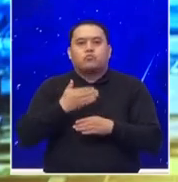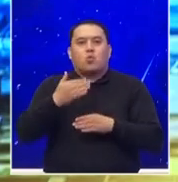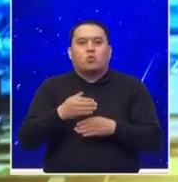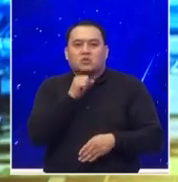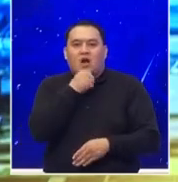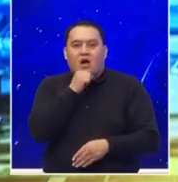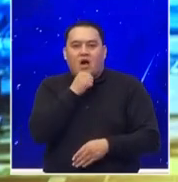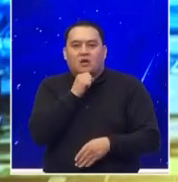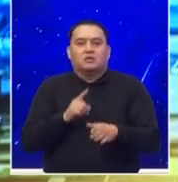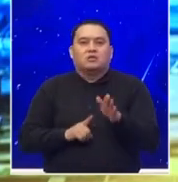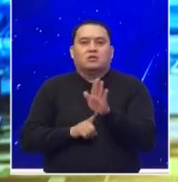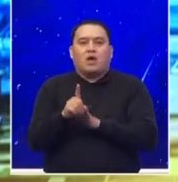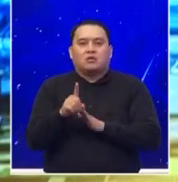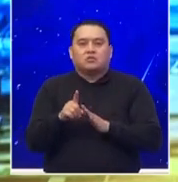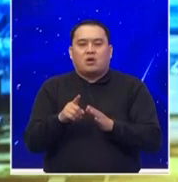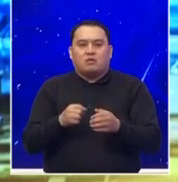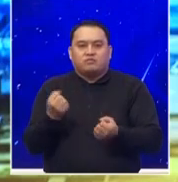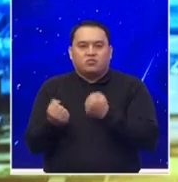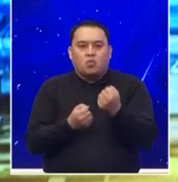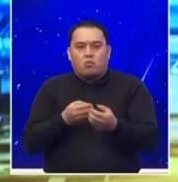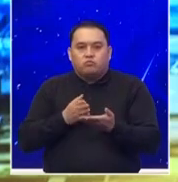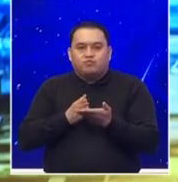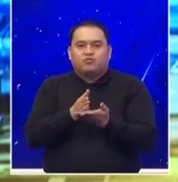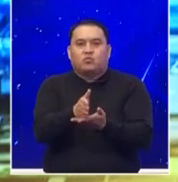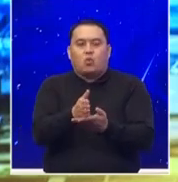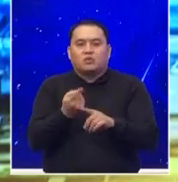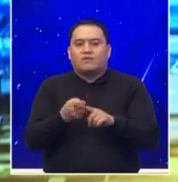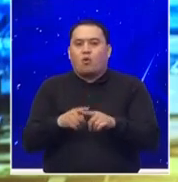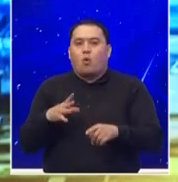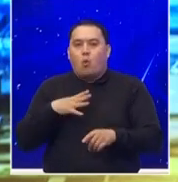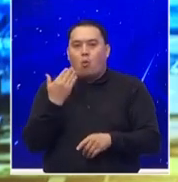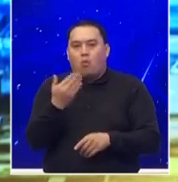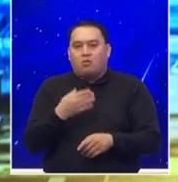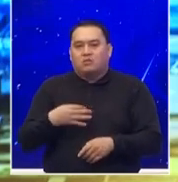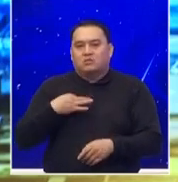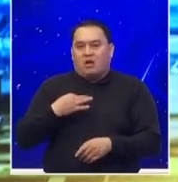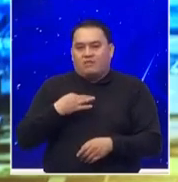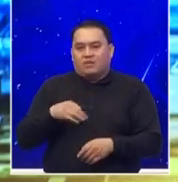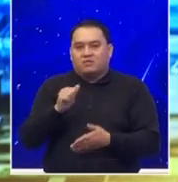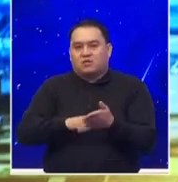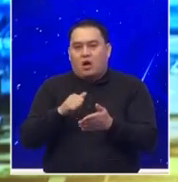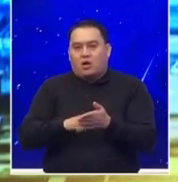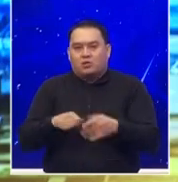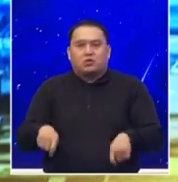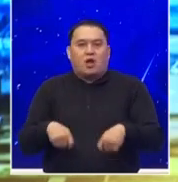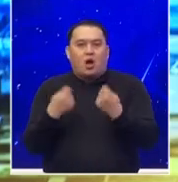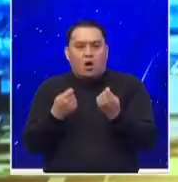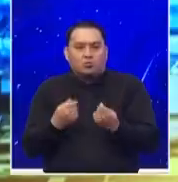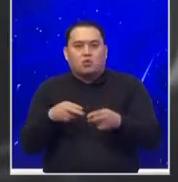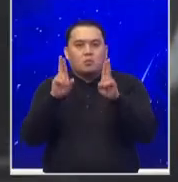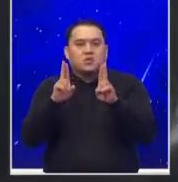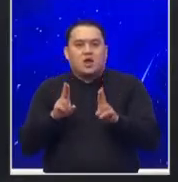которой аксакал начал таранить авто оппонента. При этом он не реагировал на замечания о нарушении